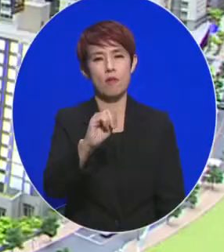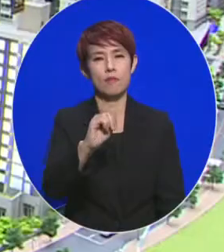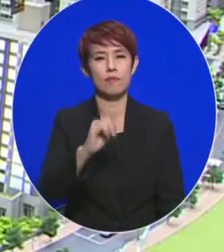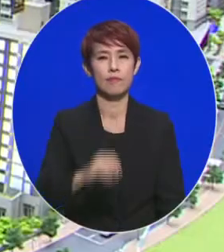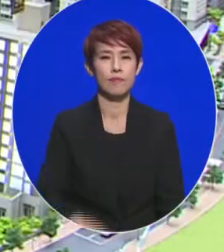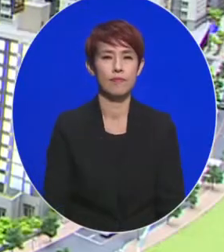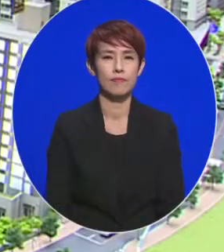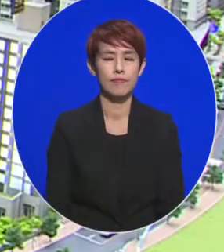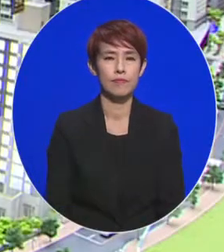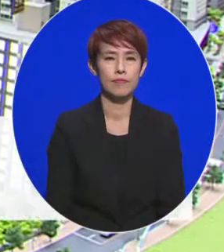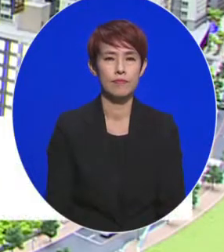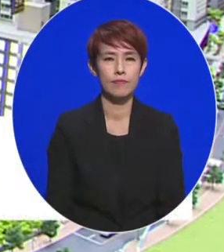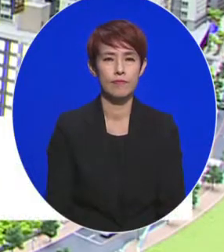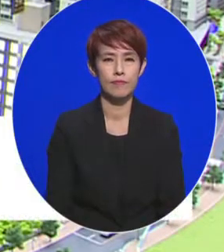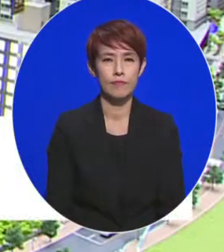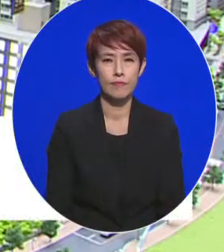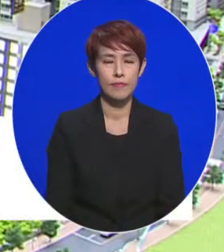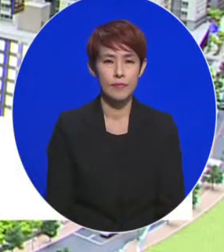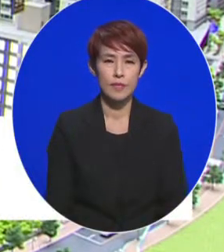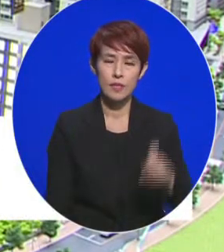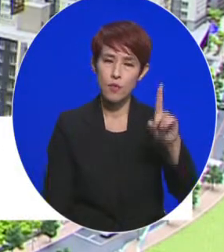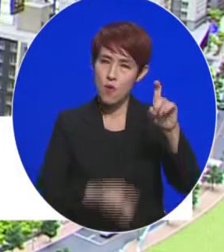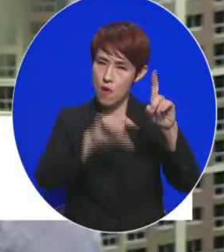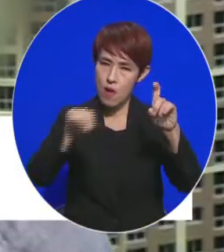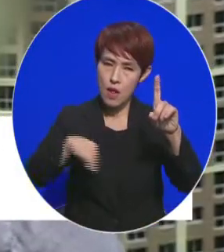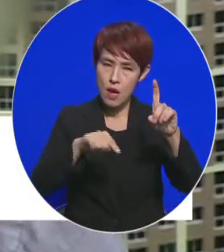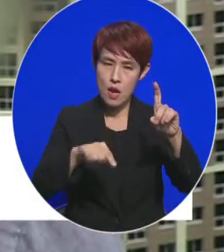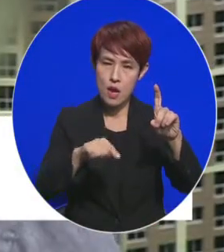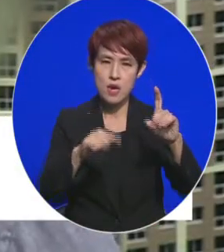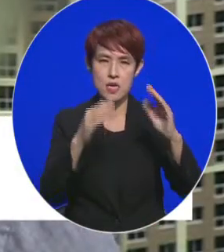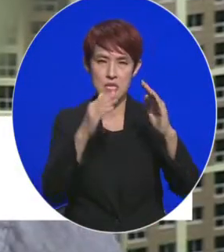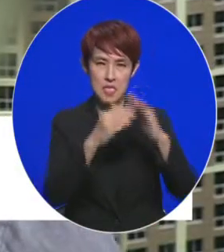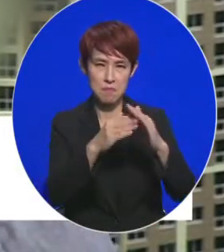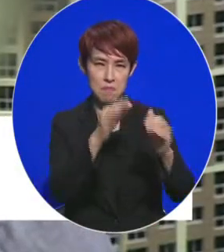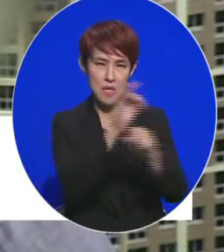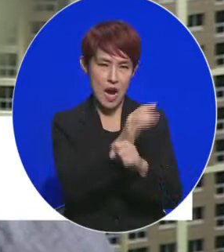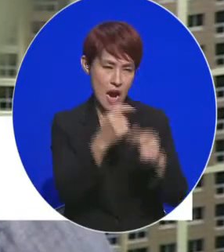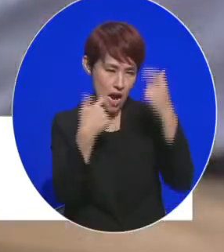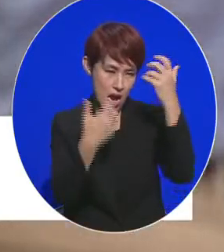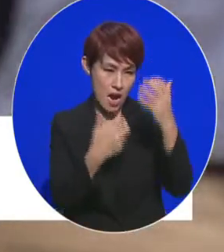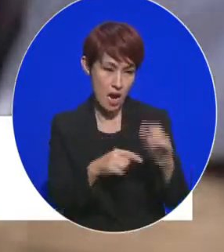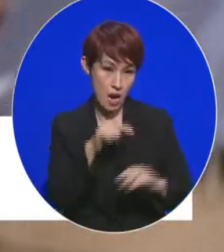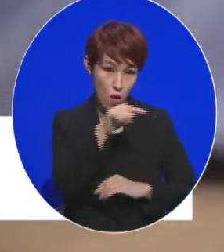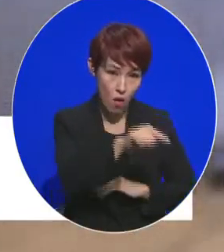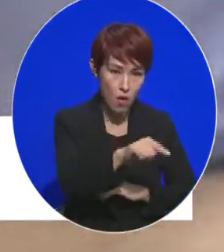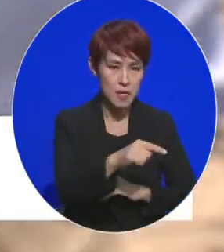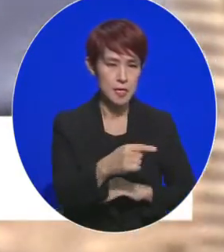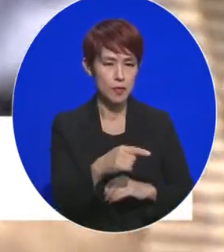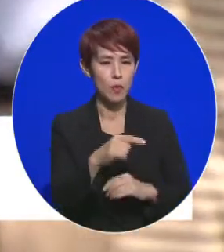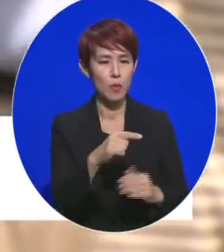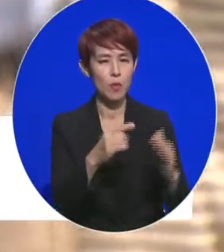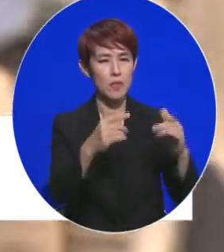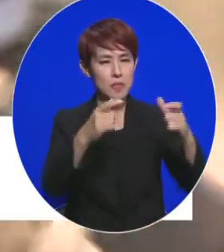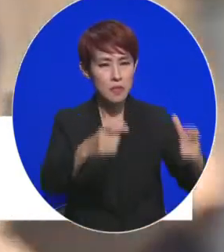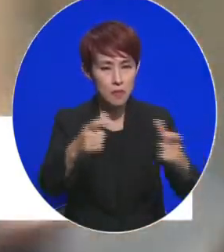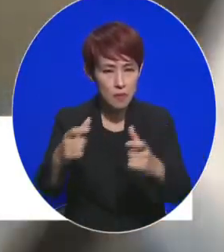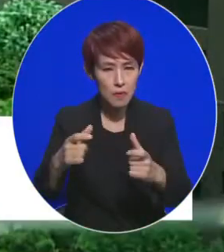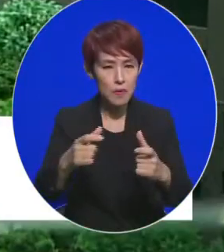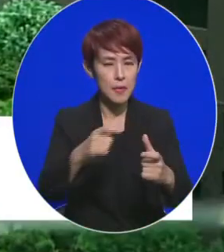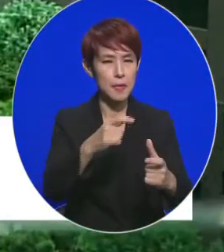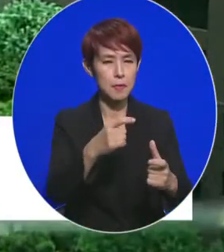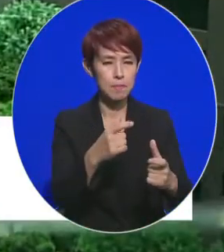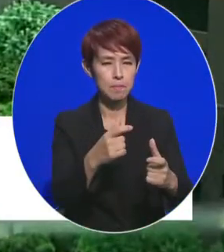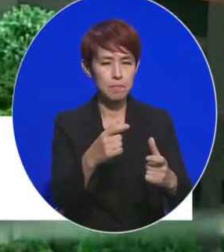하고 정부는 이와 함께 11월 중 투기과열지구와 조정대상지역 추가 해제를 검토하고 청약